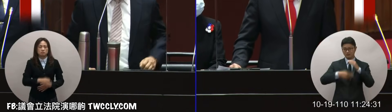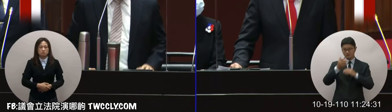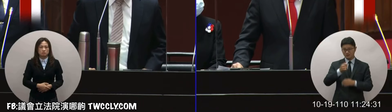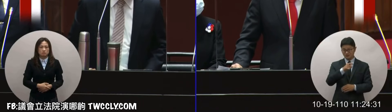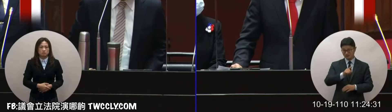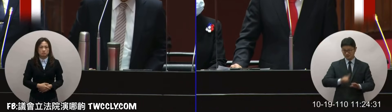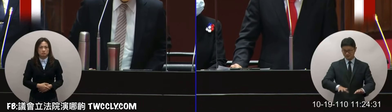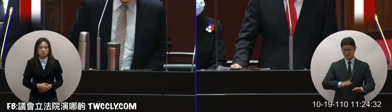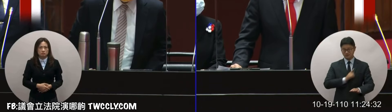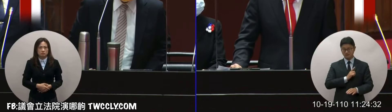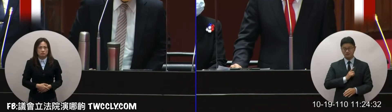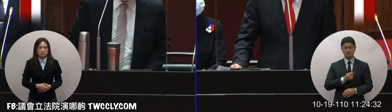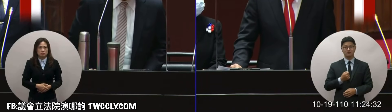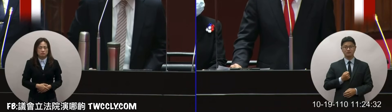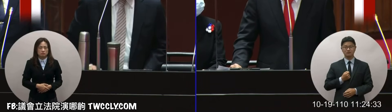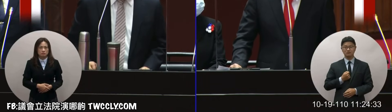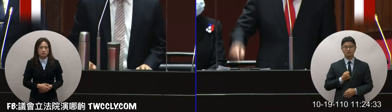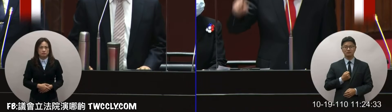道？您知不知道？